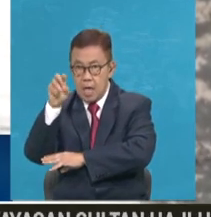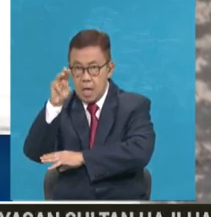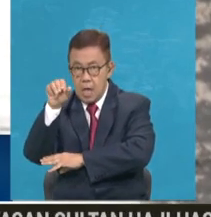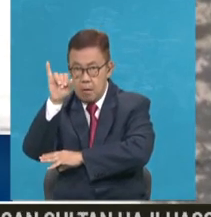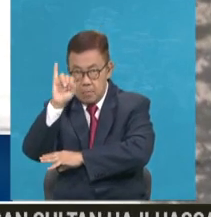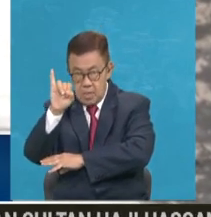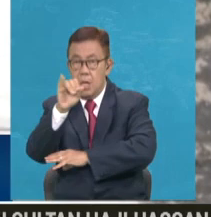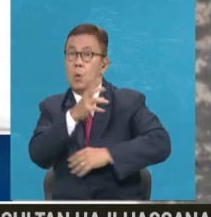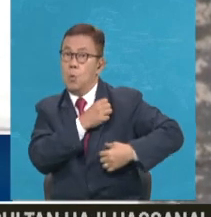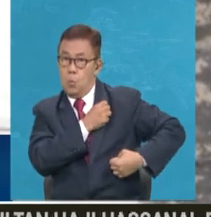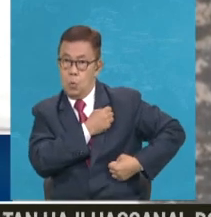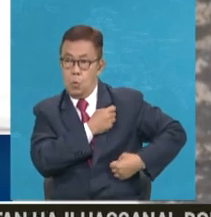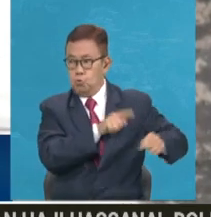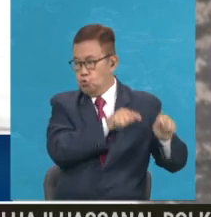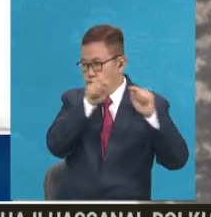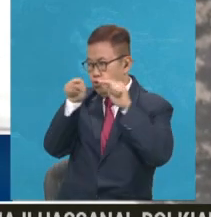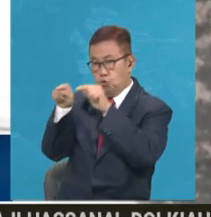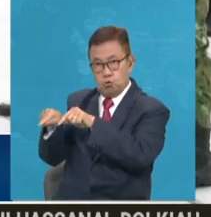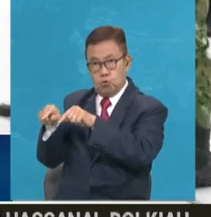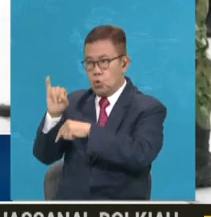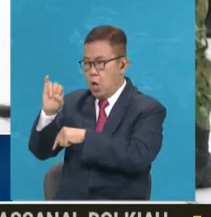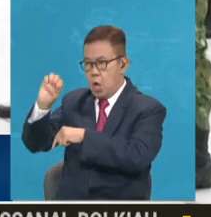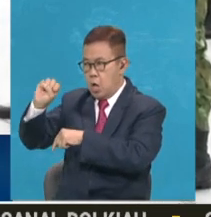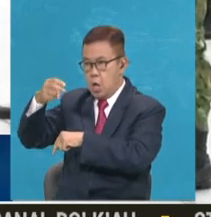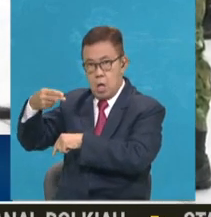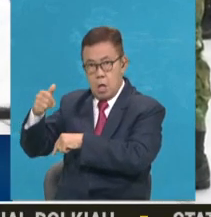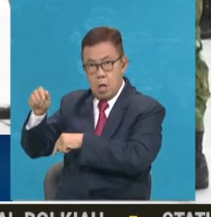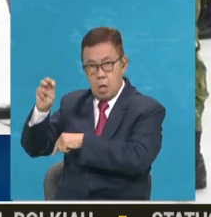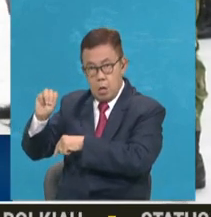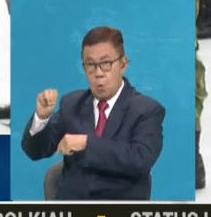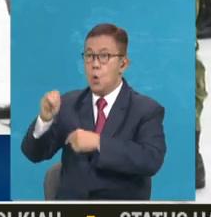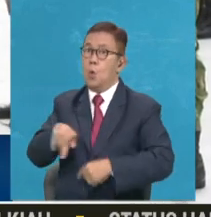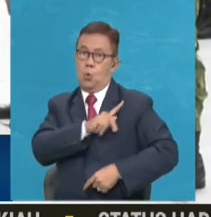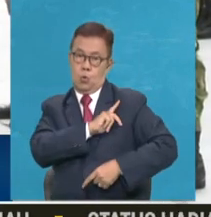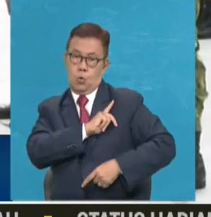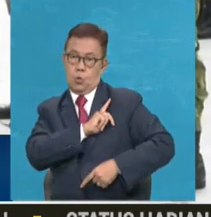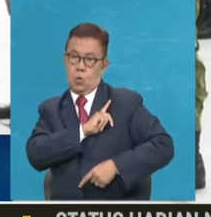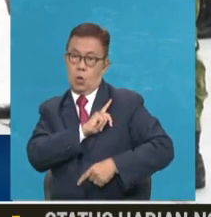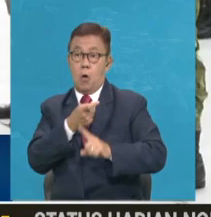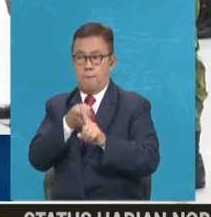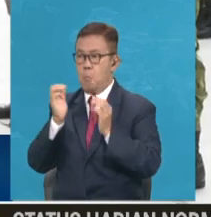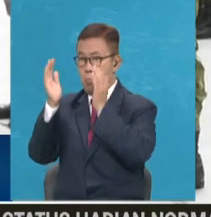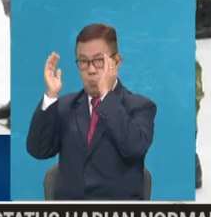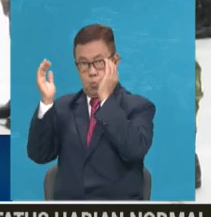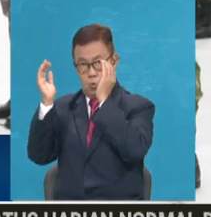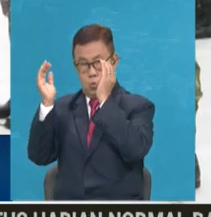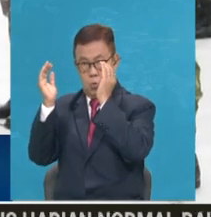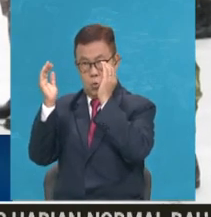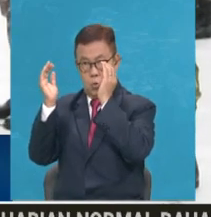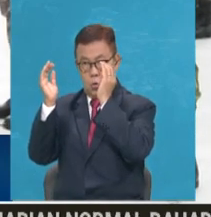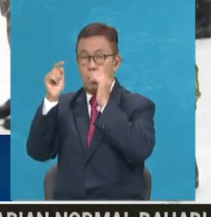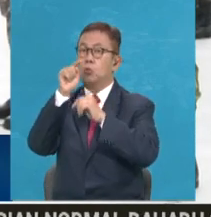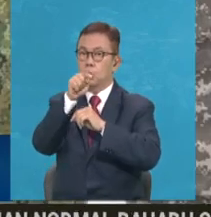hasanipi kepada meja Hisyam bin Haji Mahmud kedua contingen negara Brunei Darussalam bagi malbad